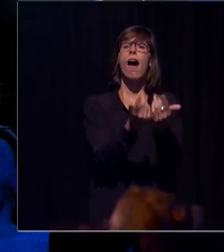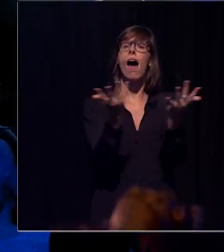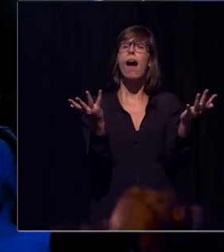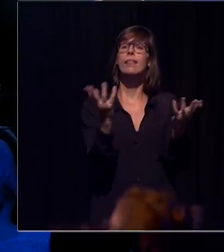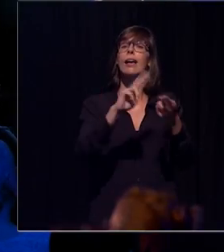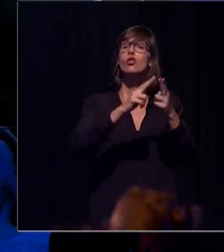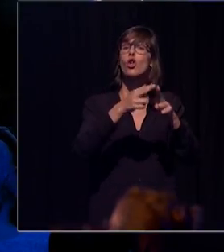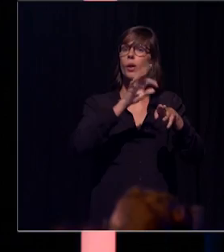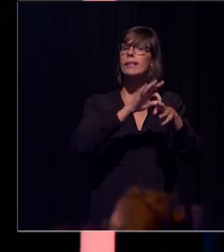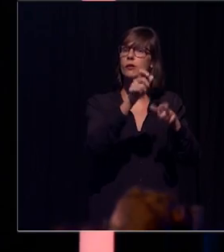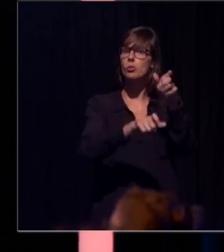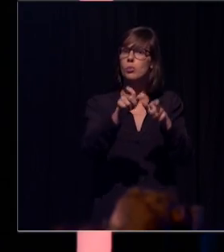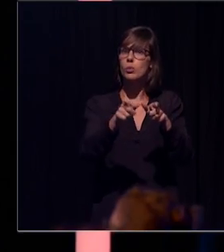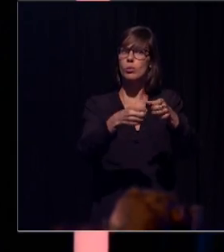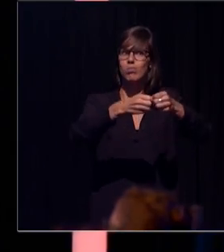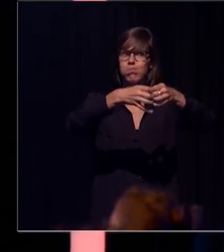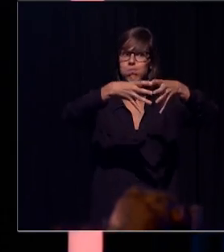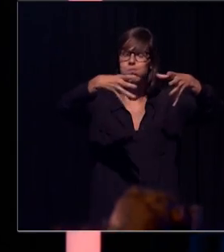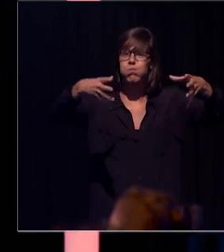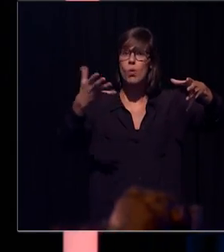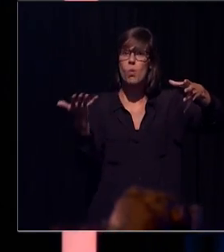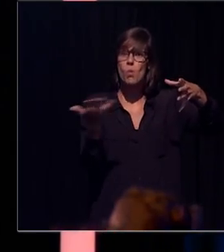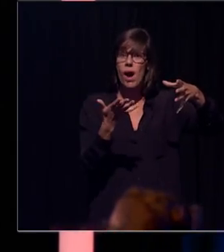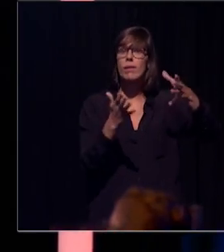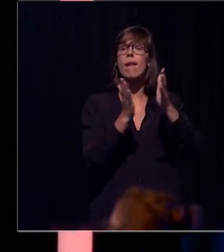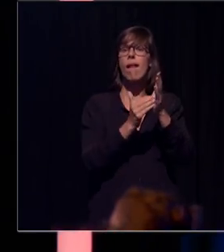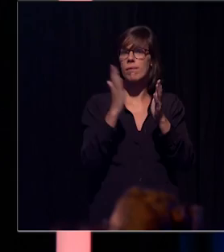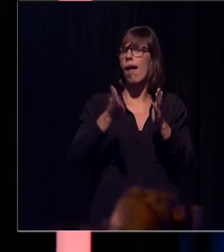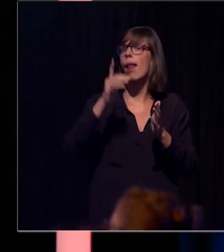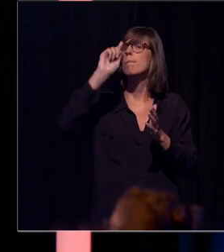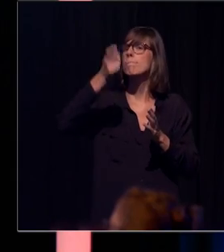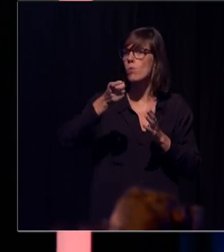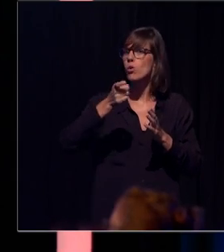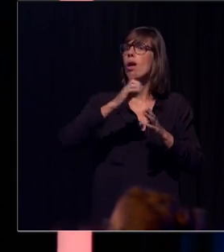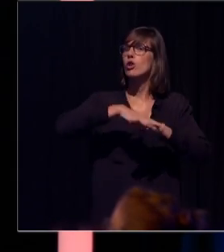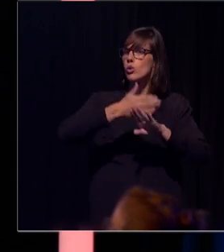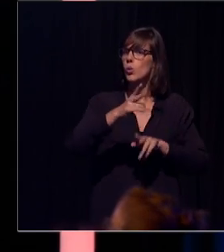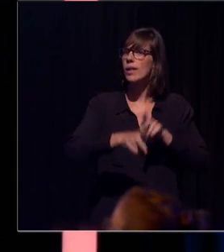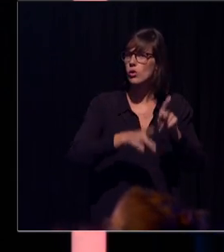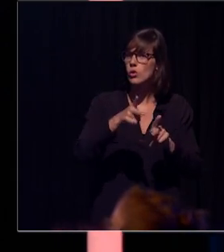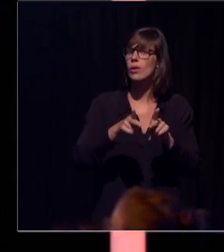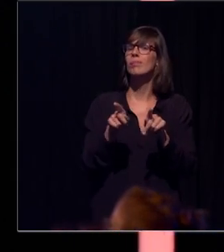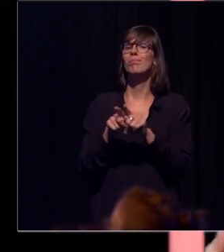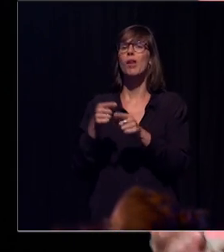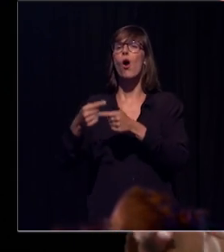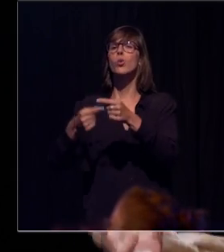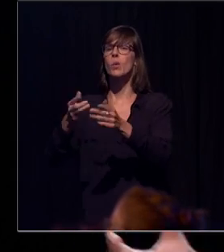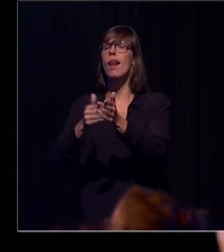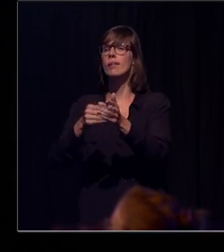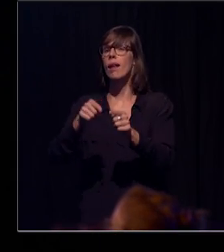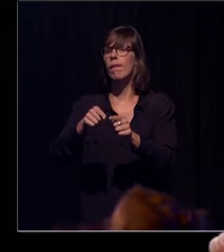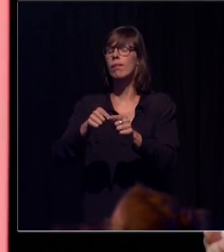vooral plaatsvinden in die landen die het moeilijk hebben met gezondheidszorg. In de zogenaamde ontwikkelingslanden.